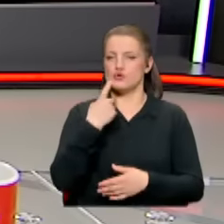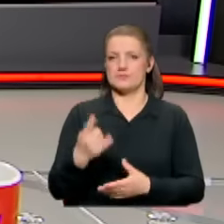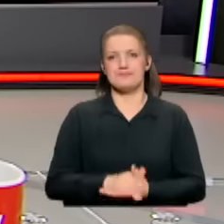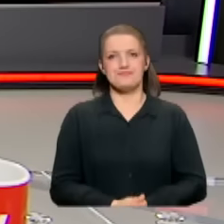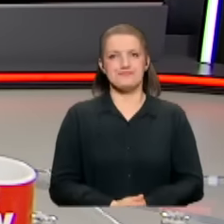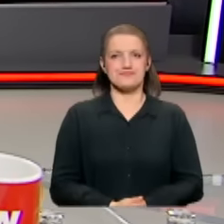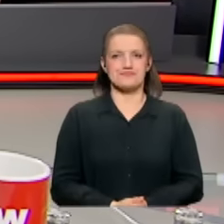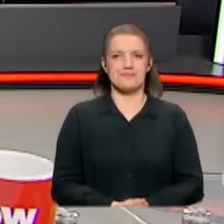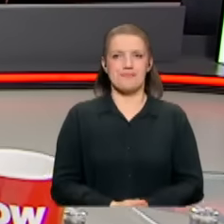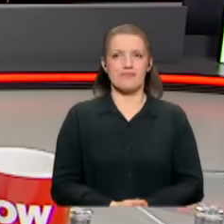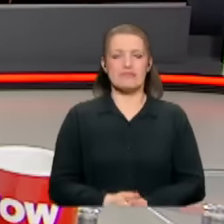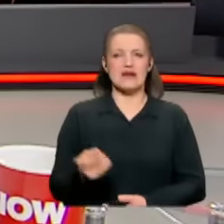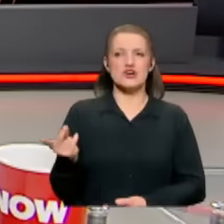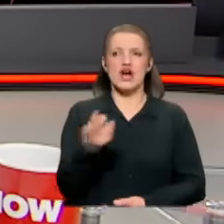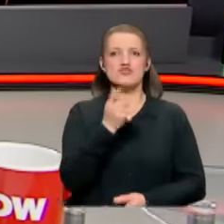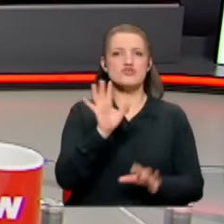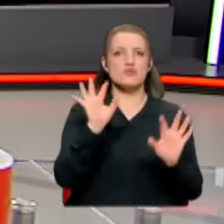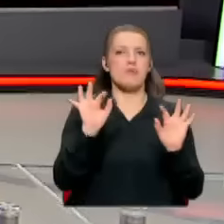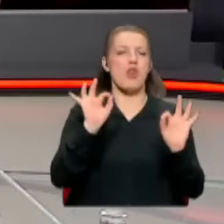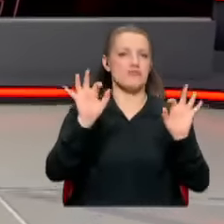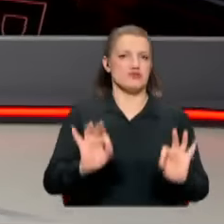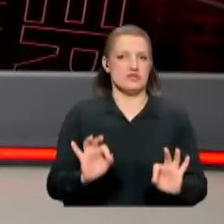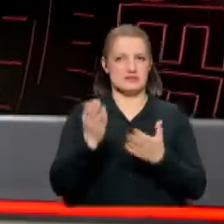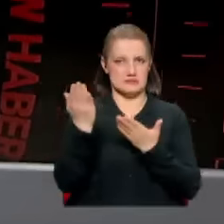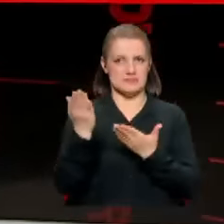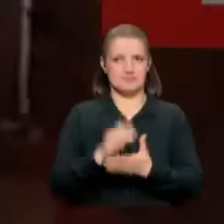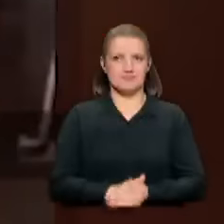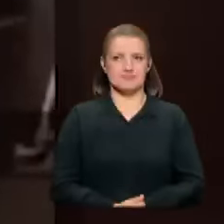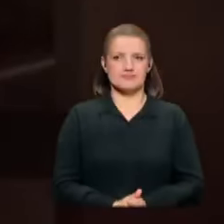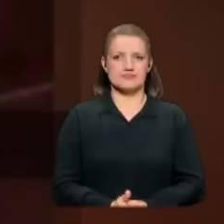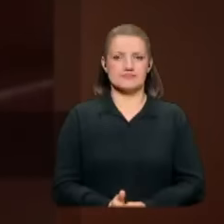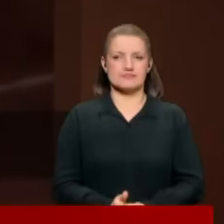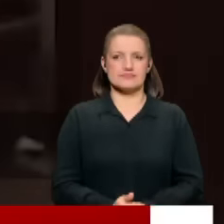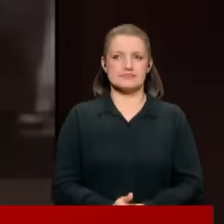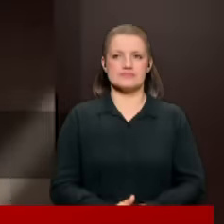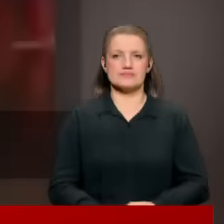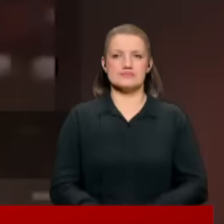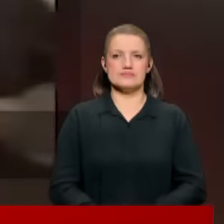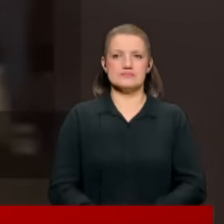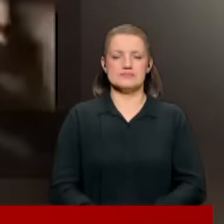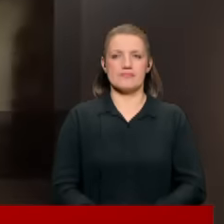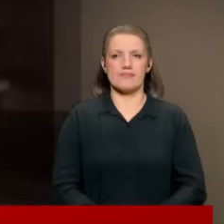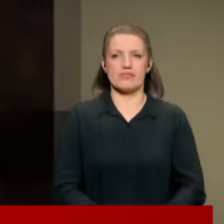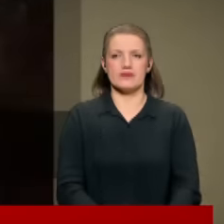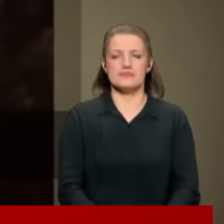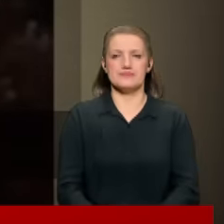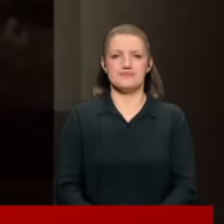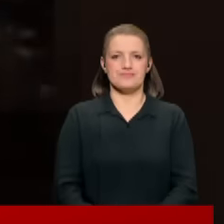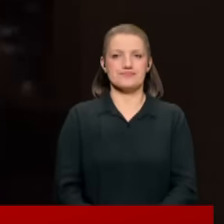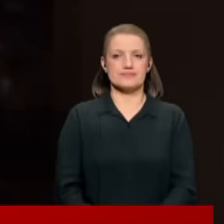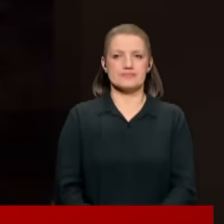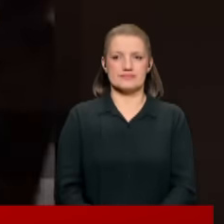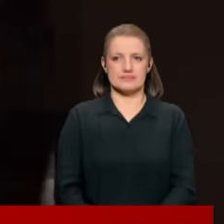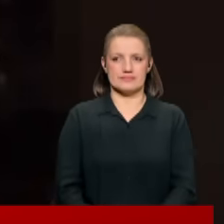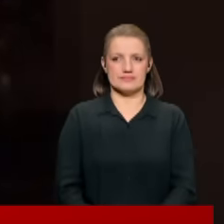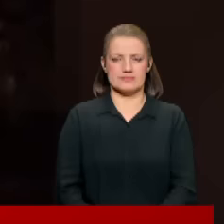Evet. Kaçış böyle başladı. İyi misiniz? Abi, iyi misin? Duyuyor musun?